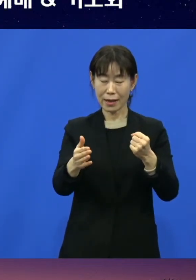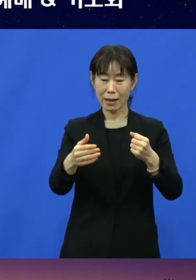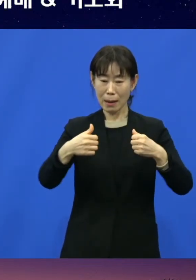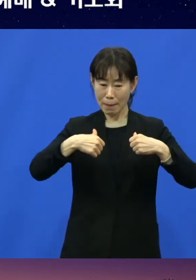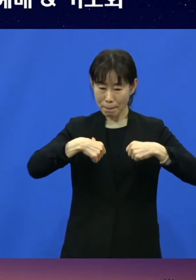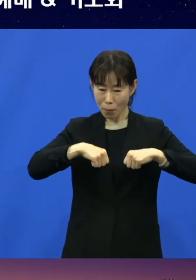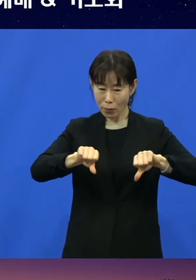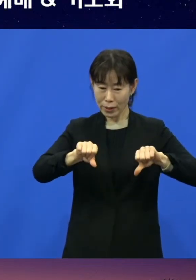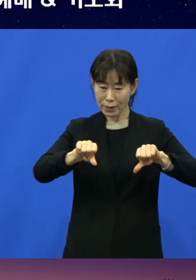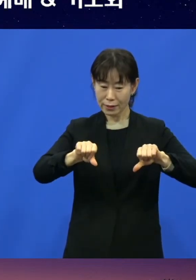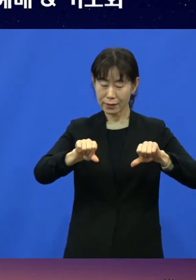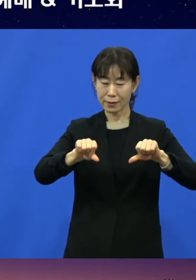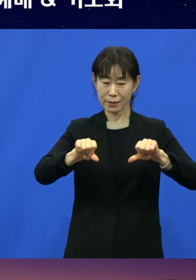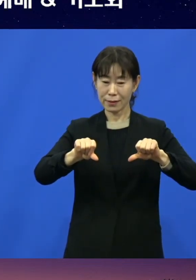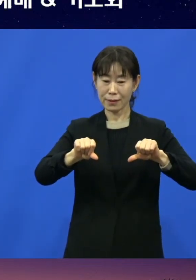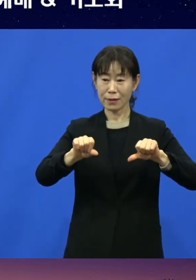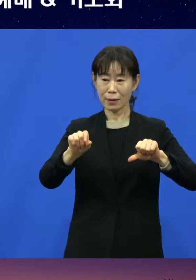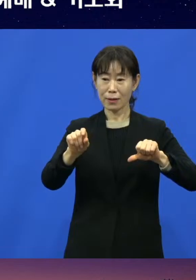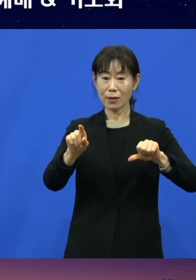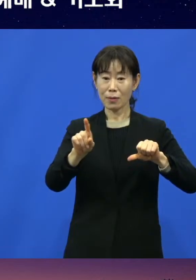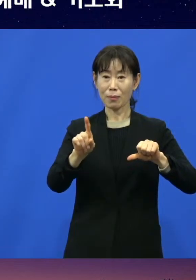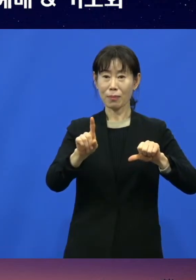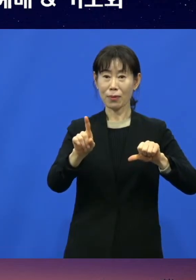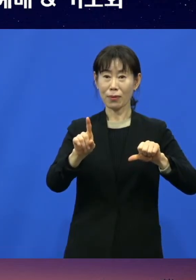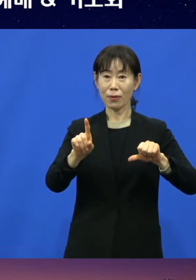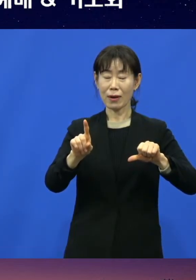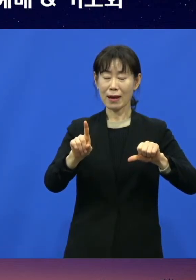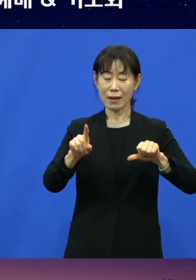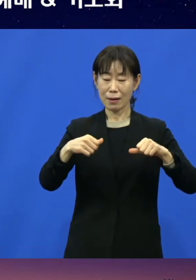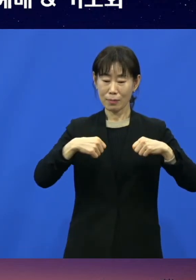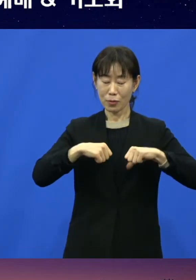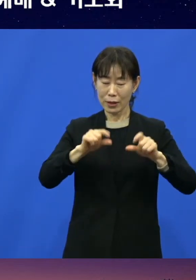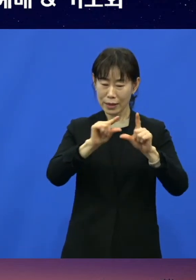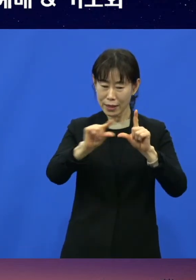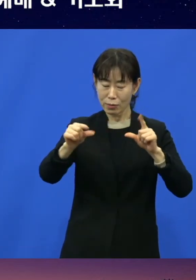발견한 사람이라면 nothing, 아무것도 안 해요. 그냥